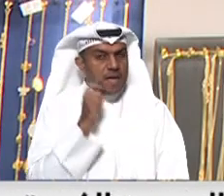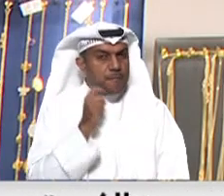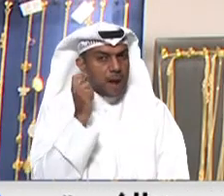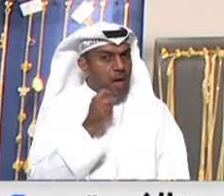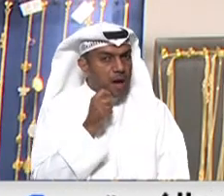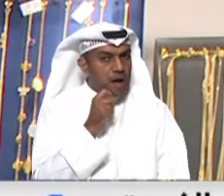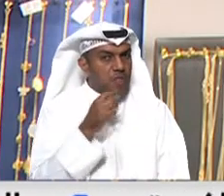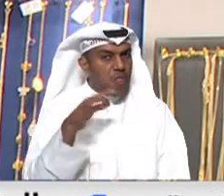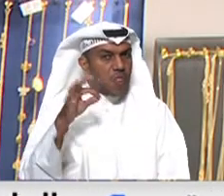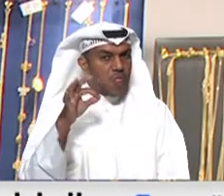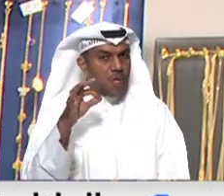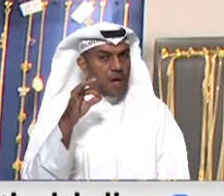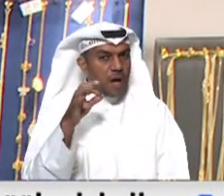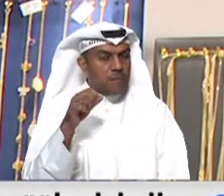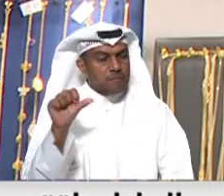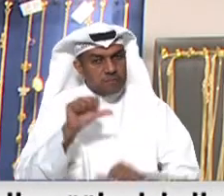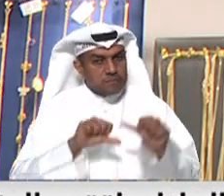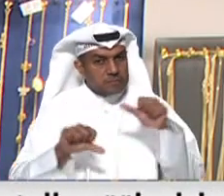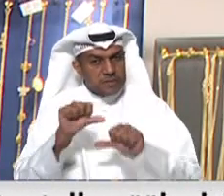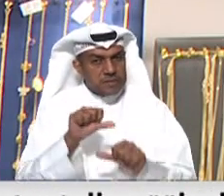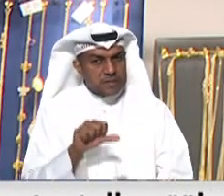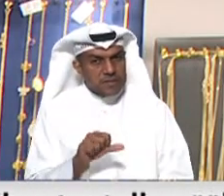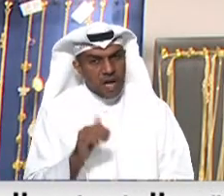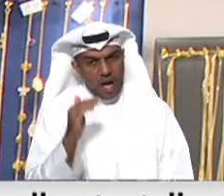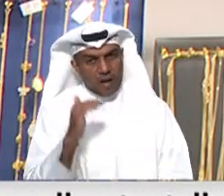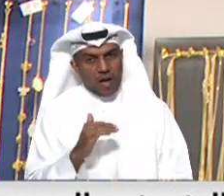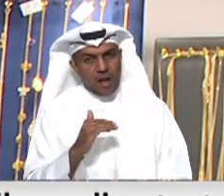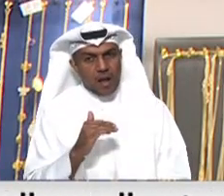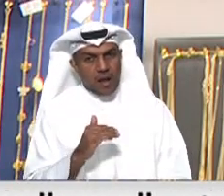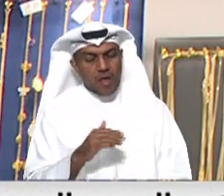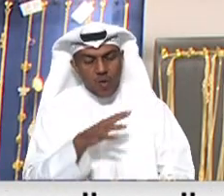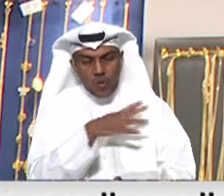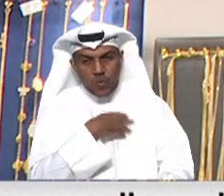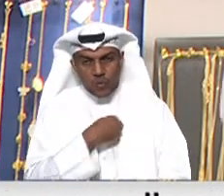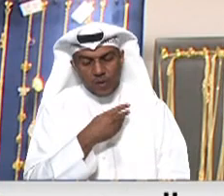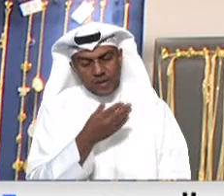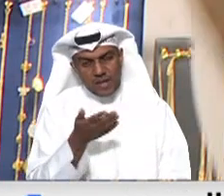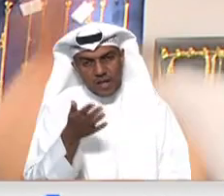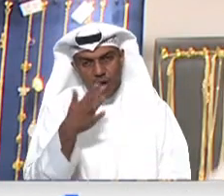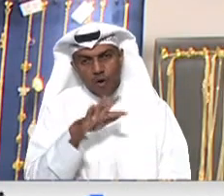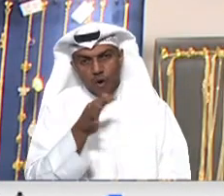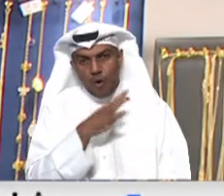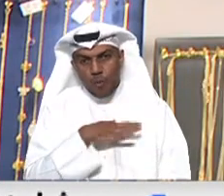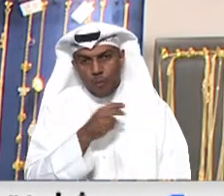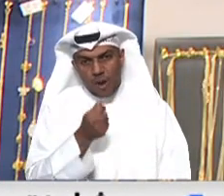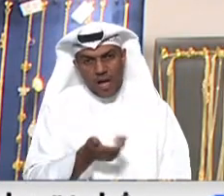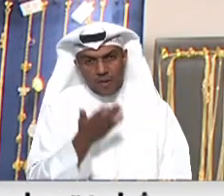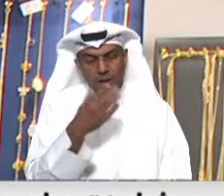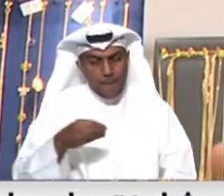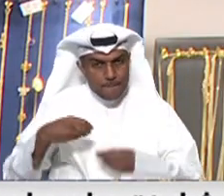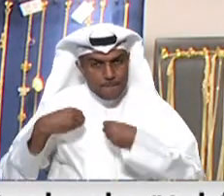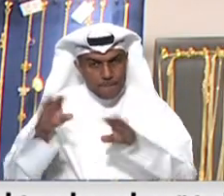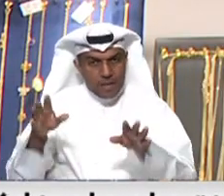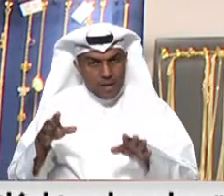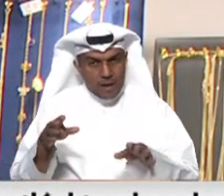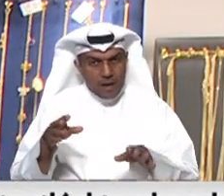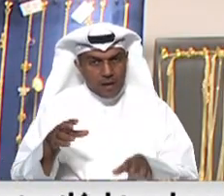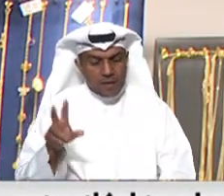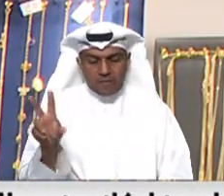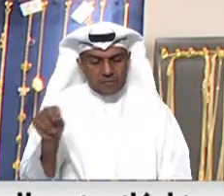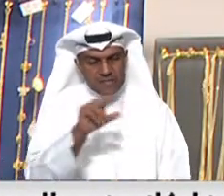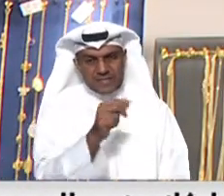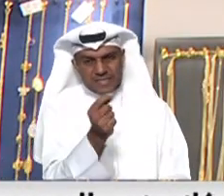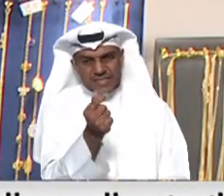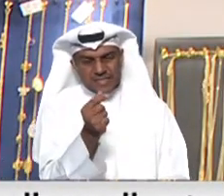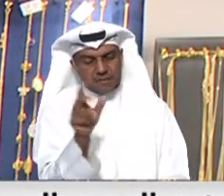تكون عمولتها بسيطة أقل من السويسري، السويسري عمولتها أكثر، بس لما ترجع تبيعها بالسوق تلاقي ماكو فرق وكلها